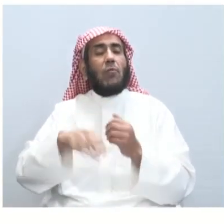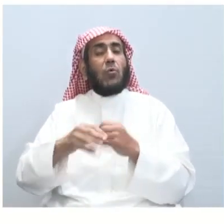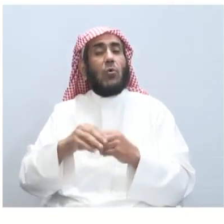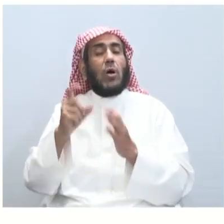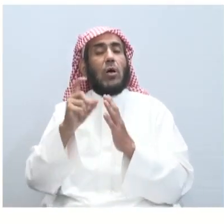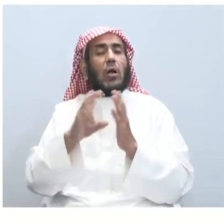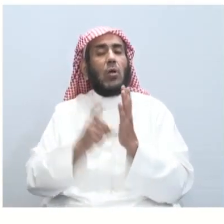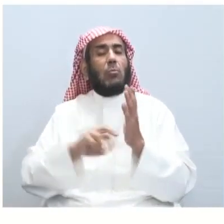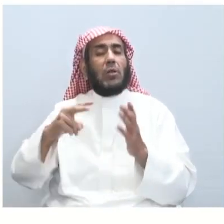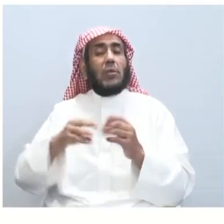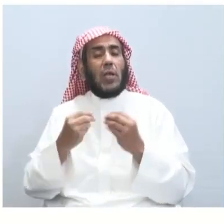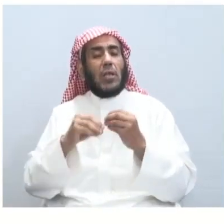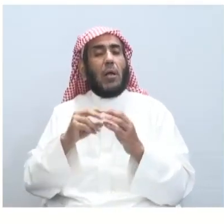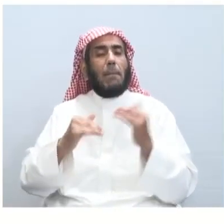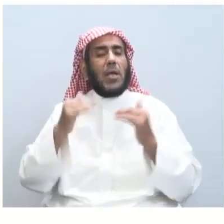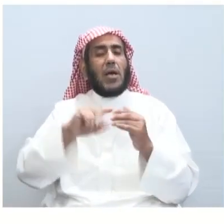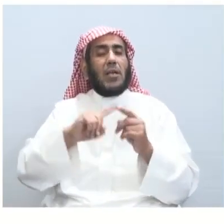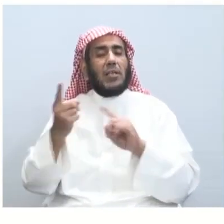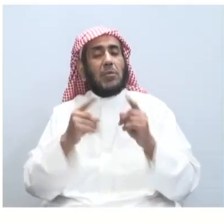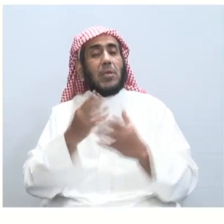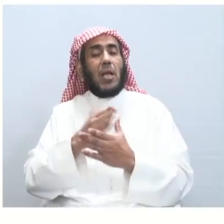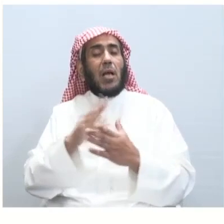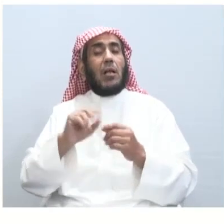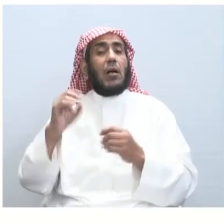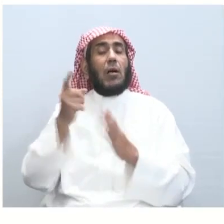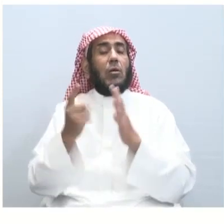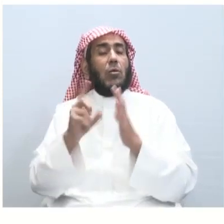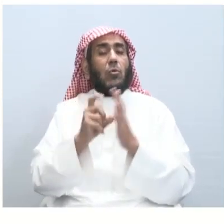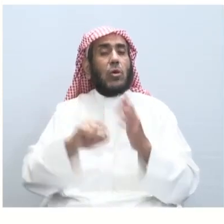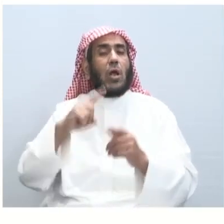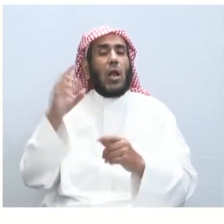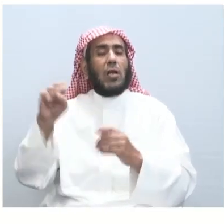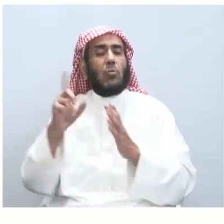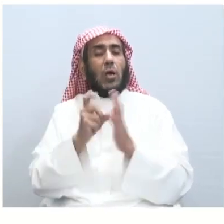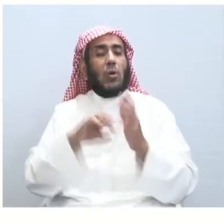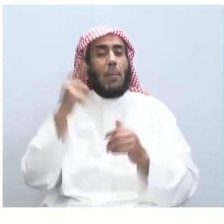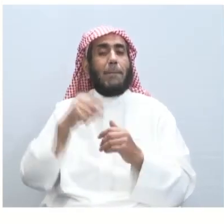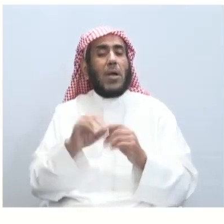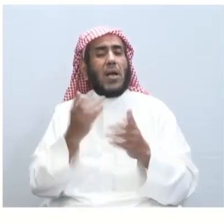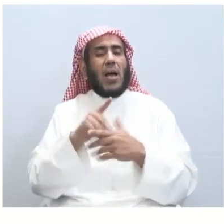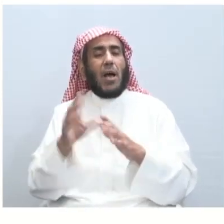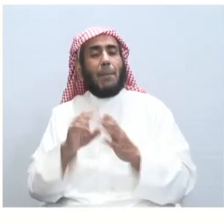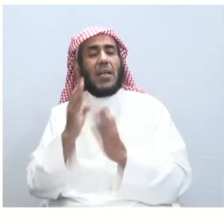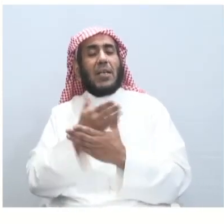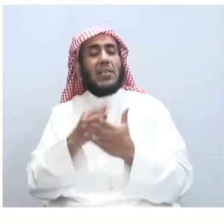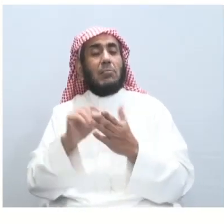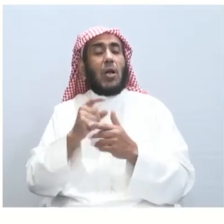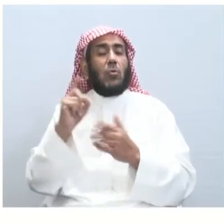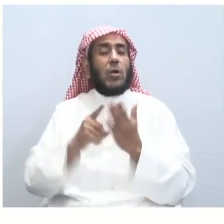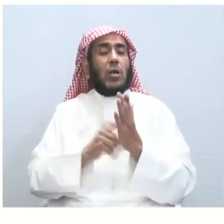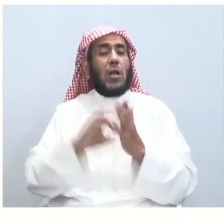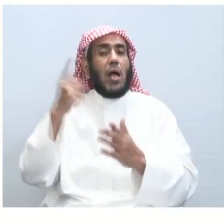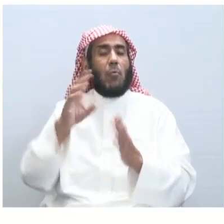ثانيا تحدث عن معيار التمييز بين القانون الخاص والقانون العام قارن بين قسمين القانون الخاص